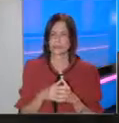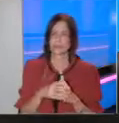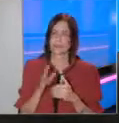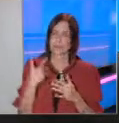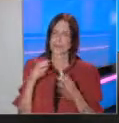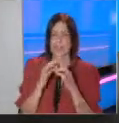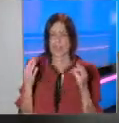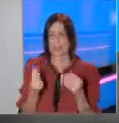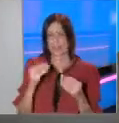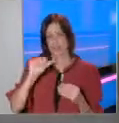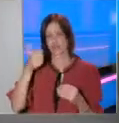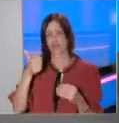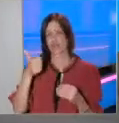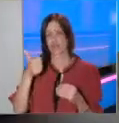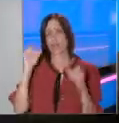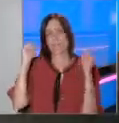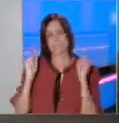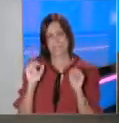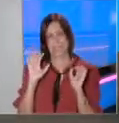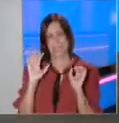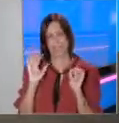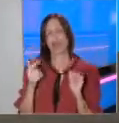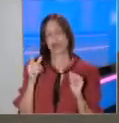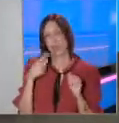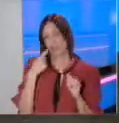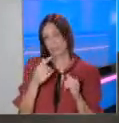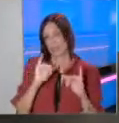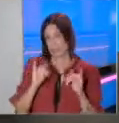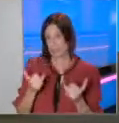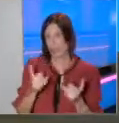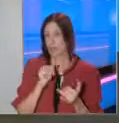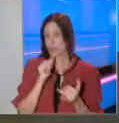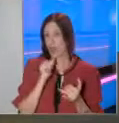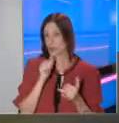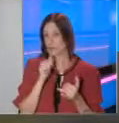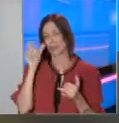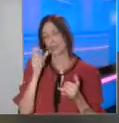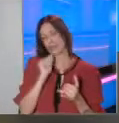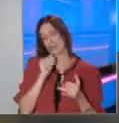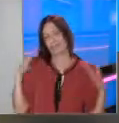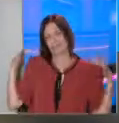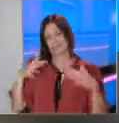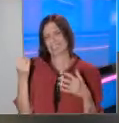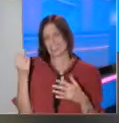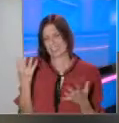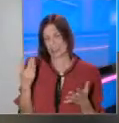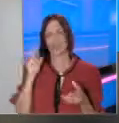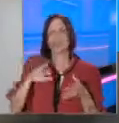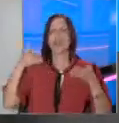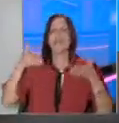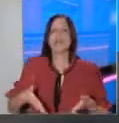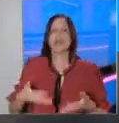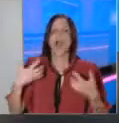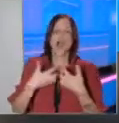בוא נתחיל קודם בבסיס. בבקשה. אמרת את זה נכון, אנשים לא רוצים להתקהל סתם. אבל אם יש הלוויה